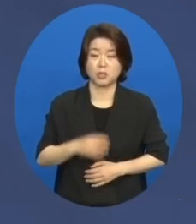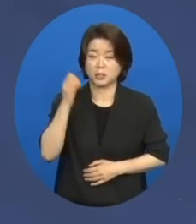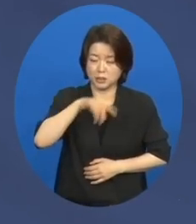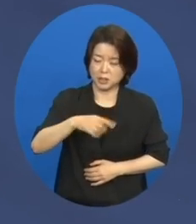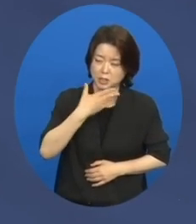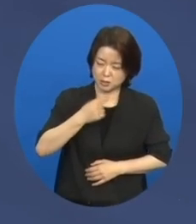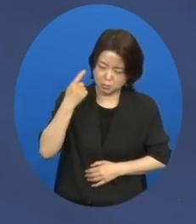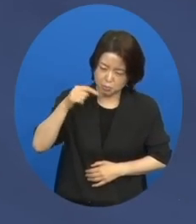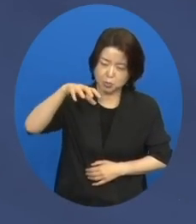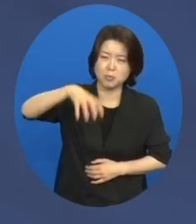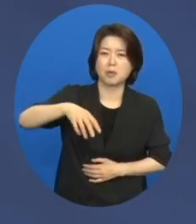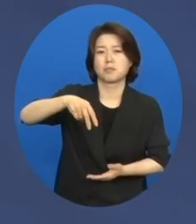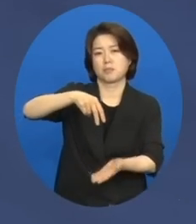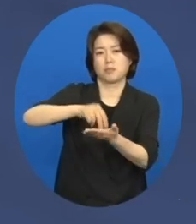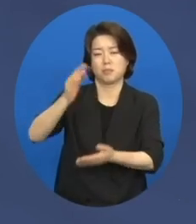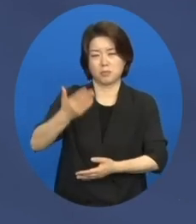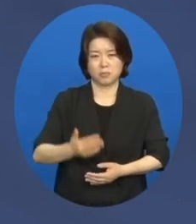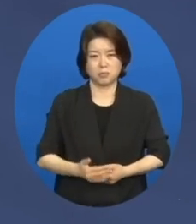앞에 가서 서는 거예요.